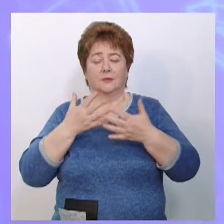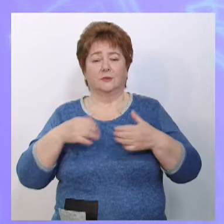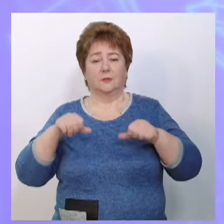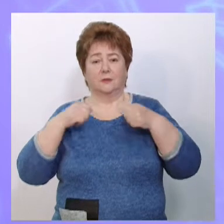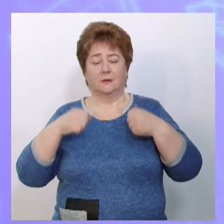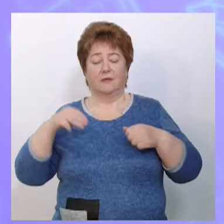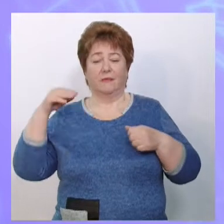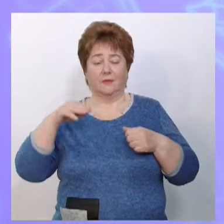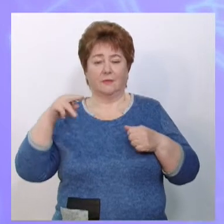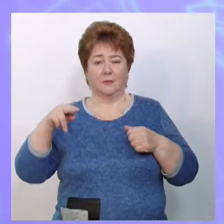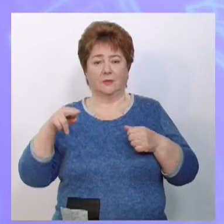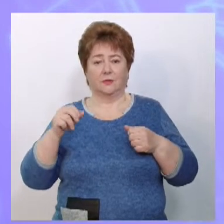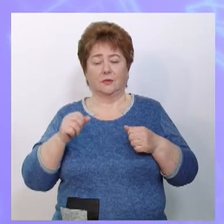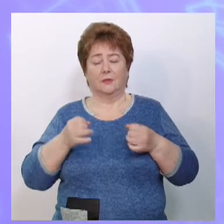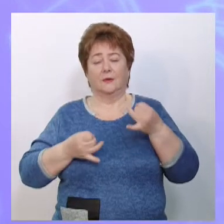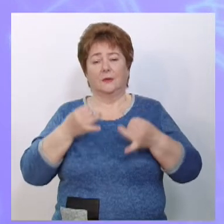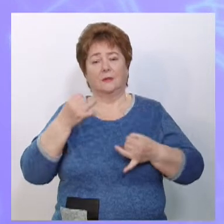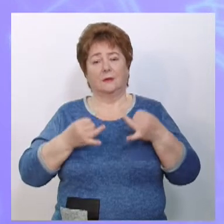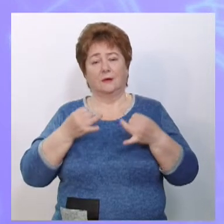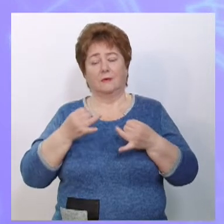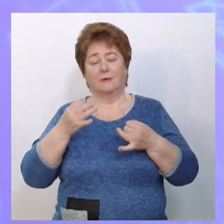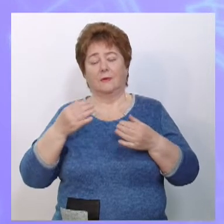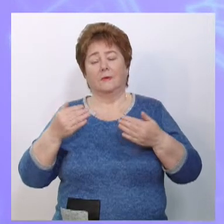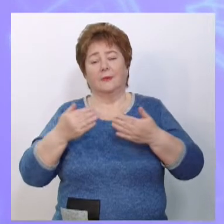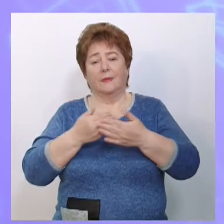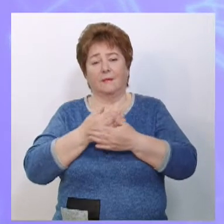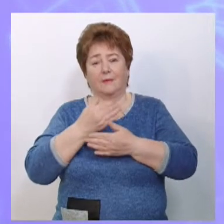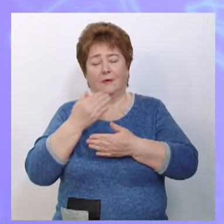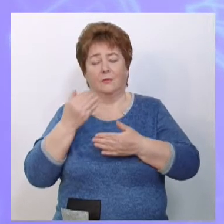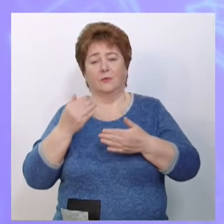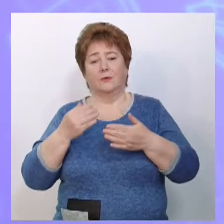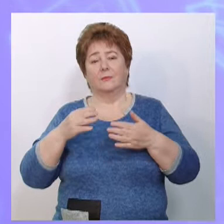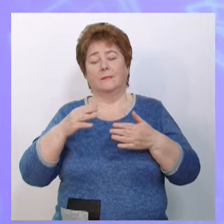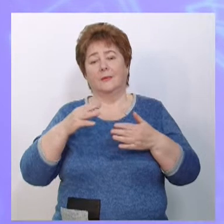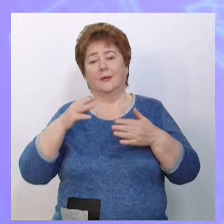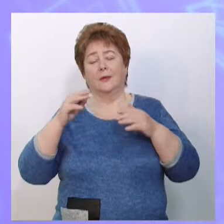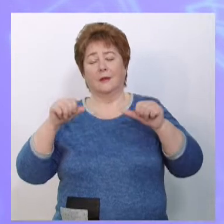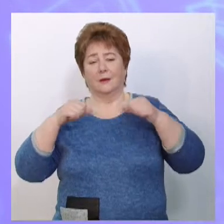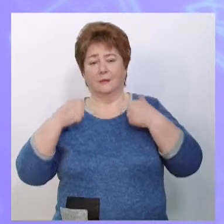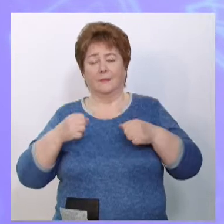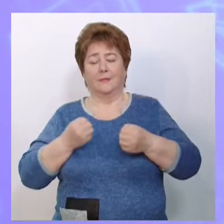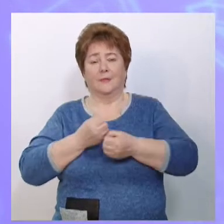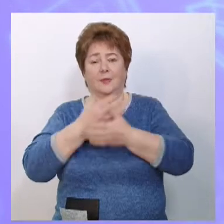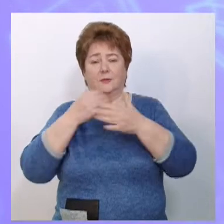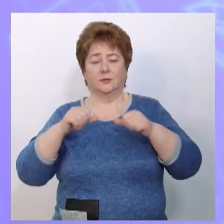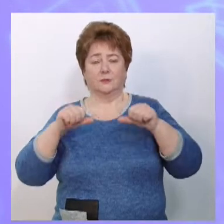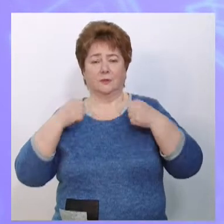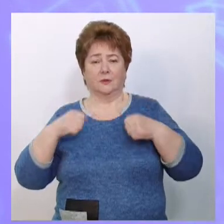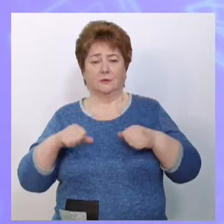Творительный падеж. Играю новогодними костюмами, праздничными